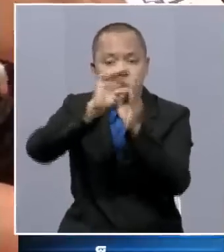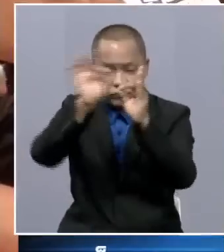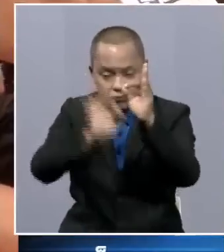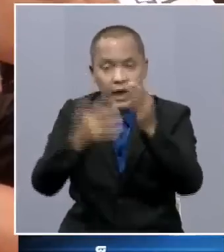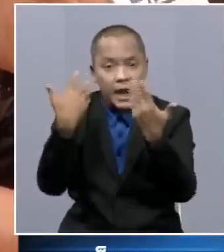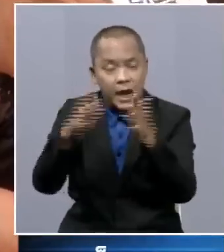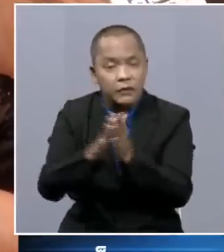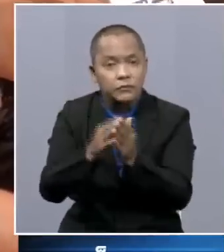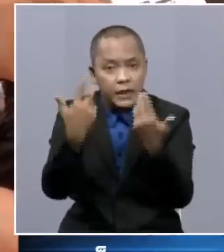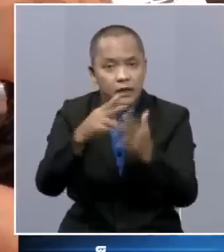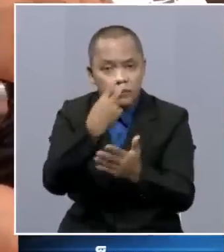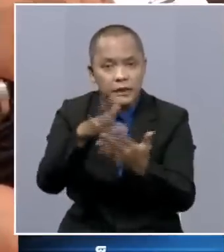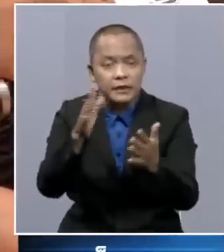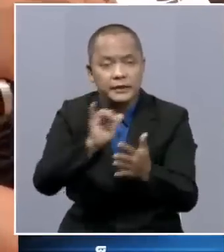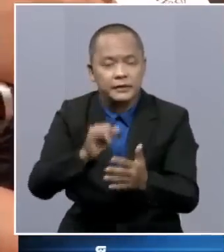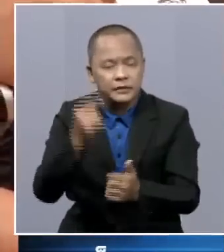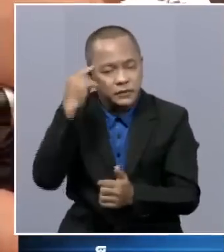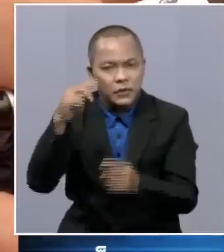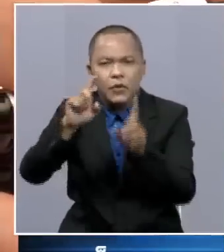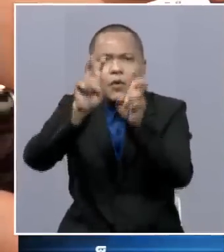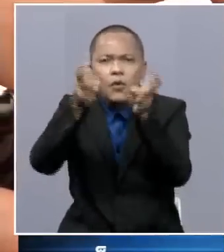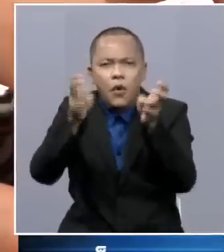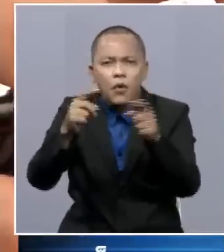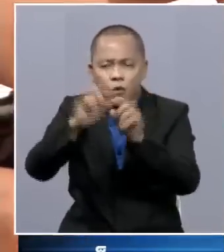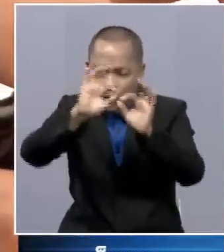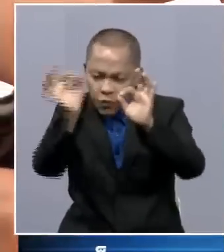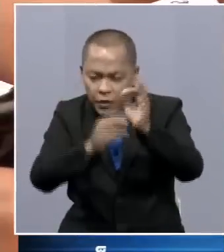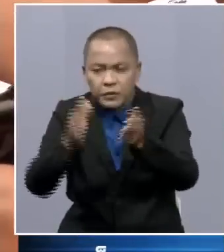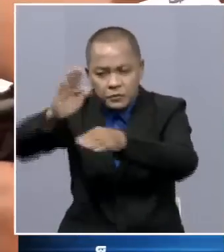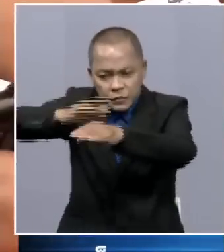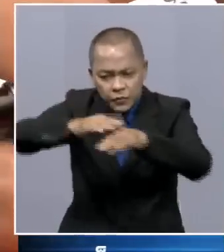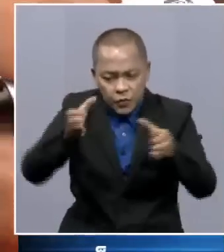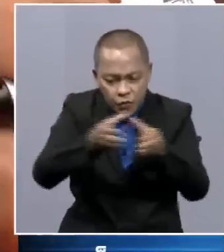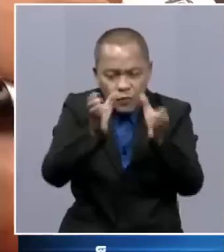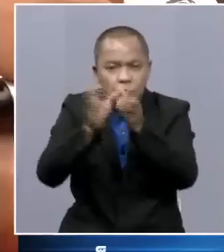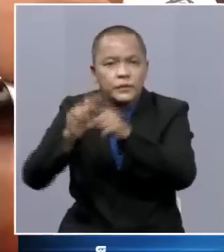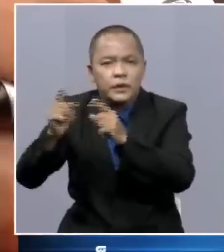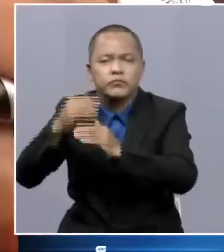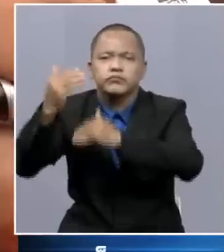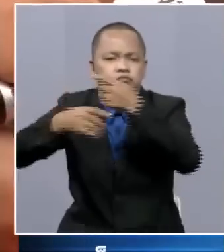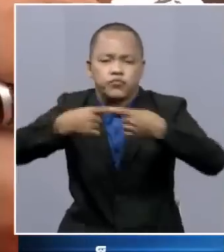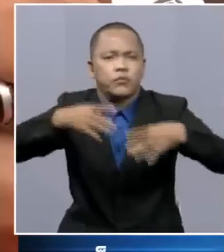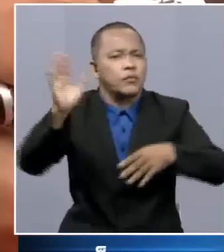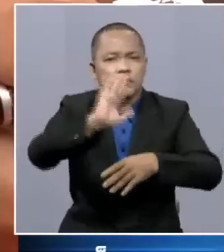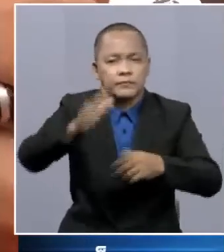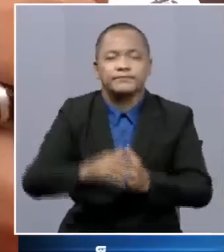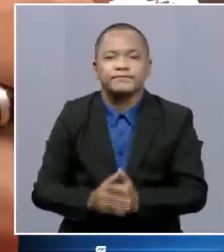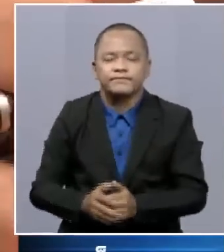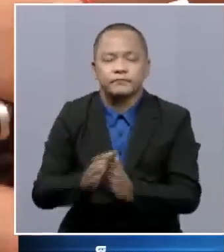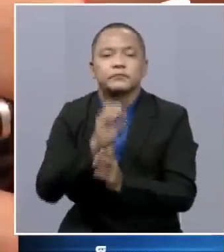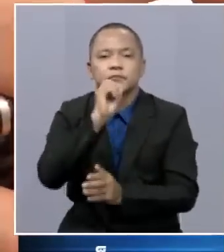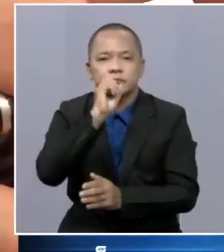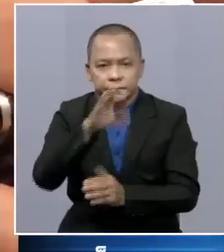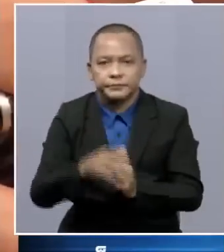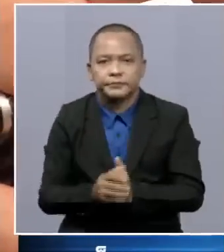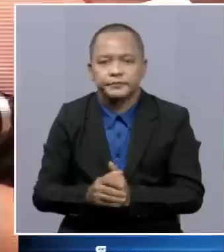กของบิ๊กป้อมแล้วหรือยังในข้อความเนี่ยมีการเชิญชวนให้พักการเมืองต่างๆก้าวข้ามความขัดแย้งด้วยนะคุณอุ๊งอิ๊งเธอก็เล